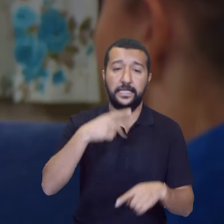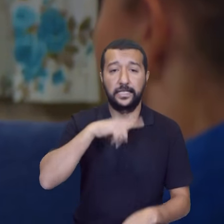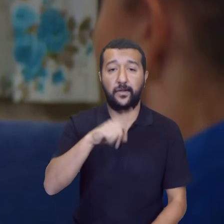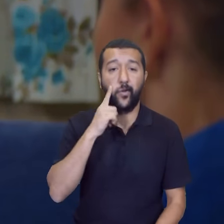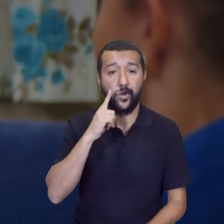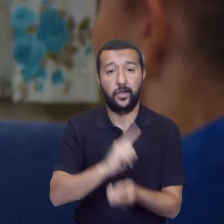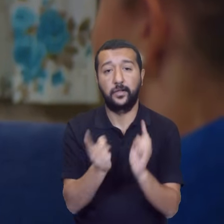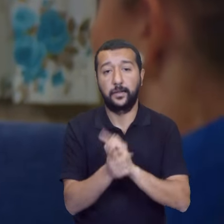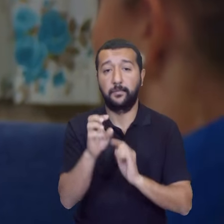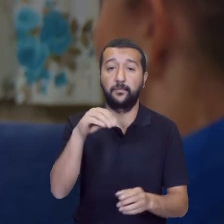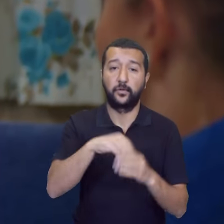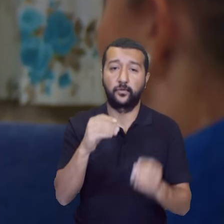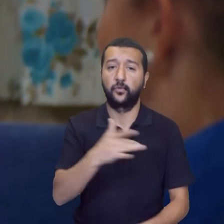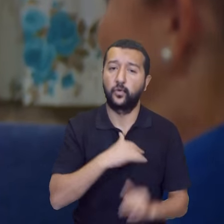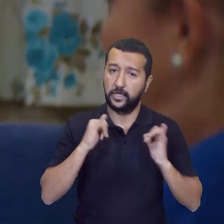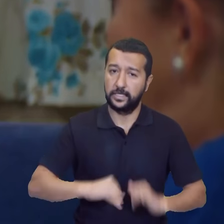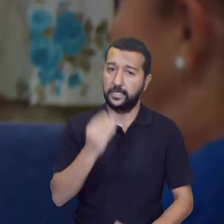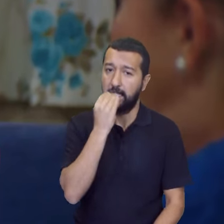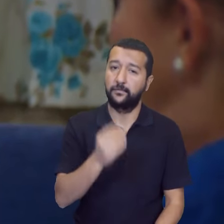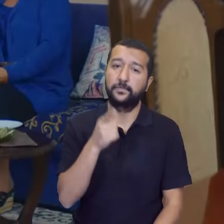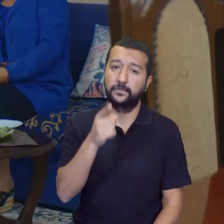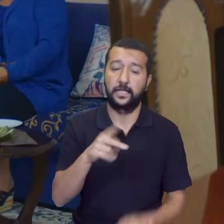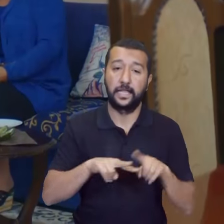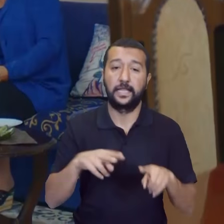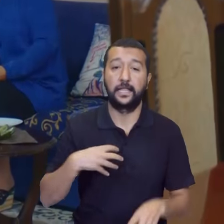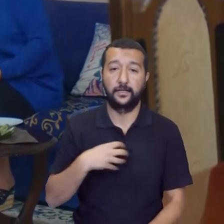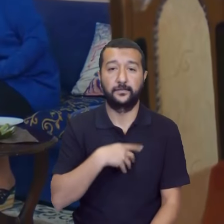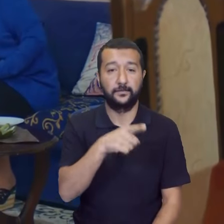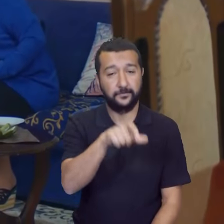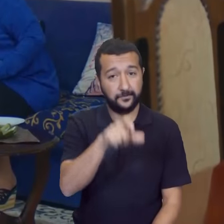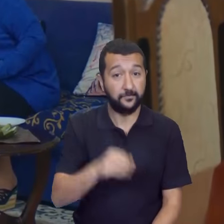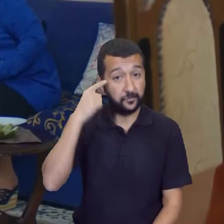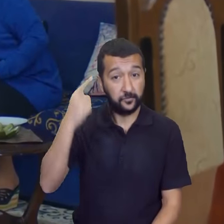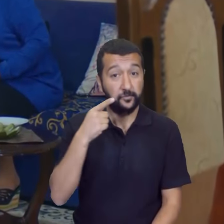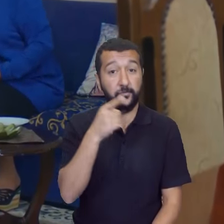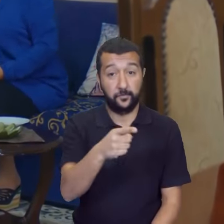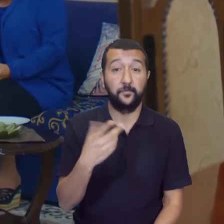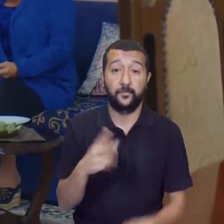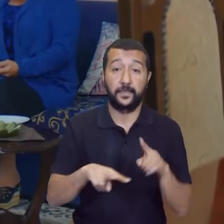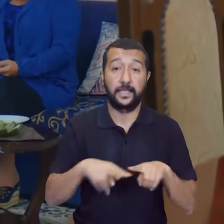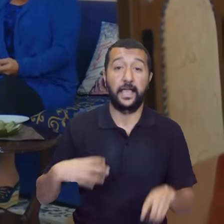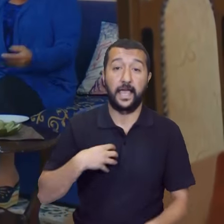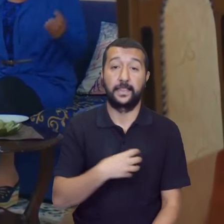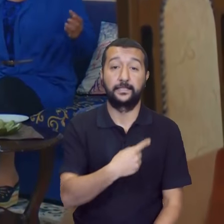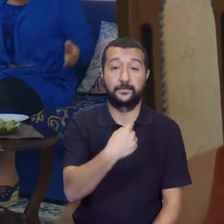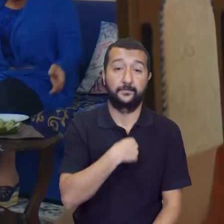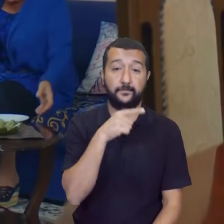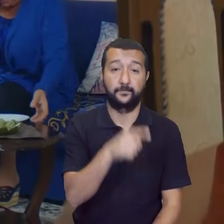Şeker yerine de doğal pekmez koydum. Gönül rahatlığıyla yiyebilirsiniz Adile anneciğim. Ay pek de düşünürmüş Adile